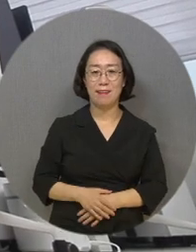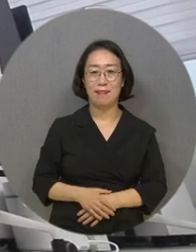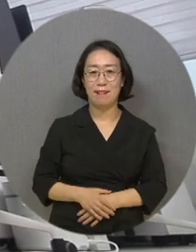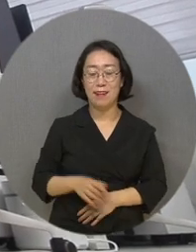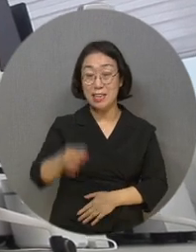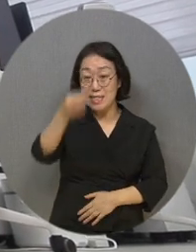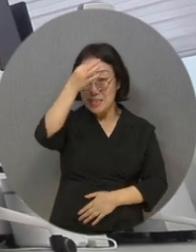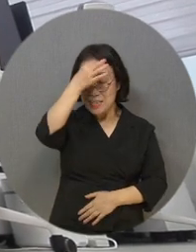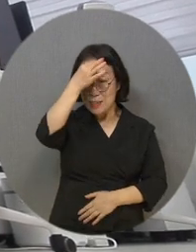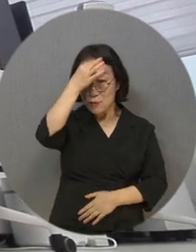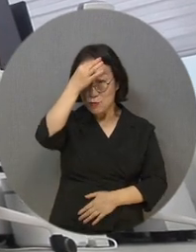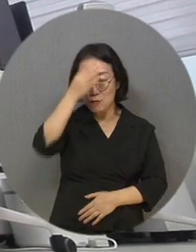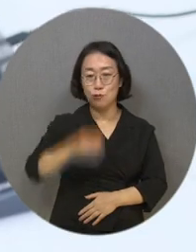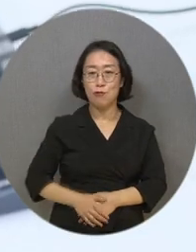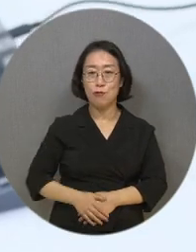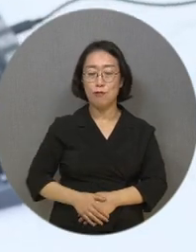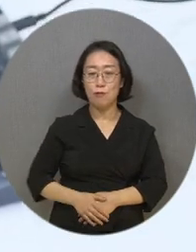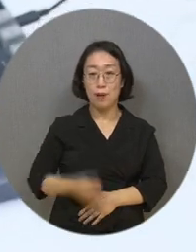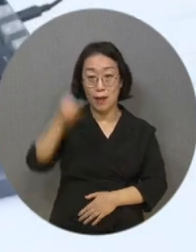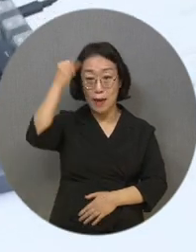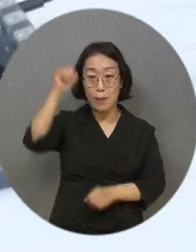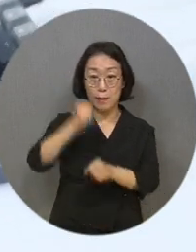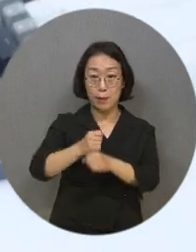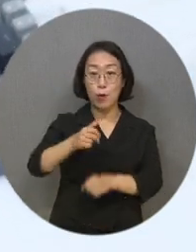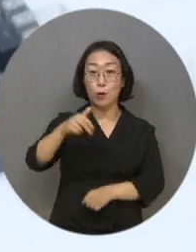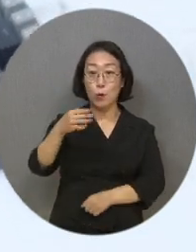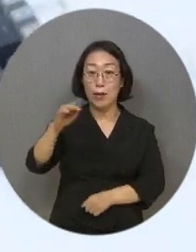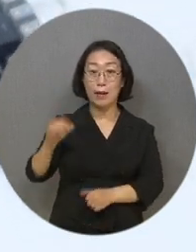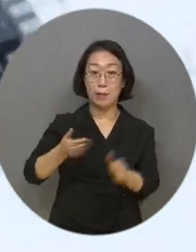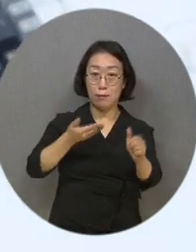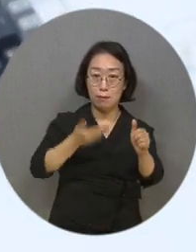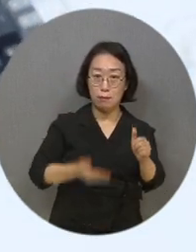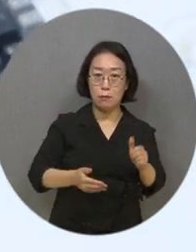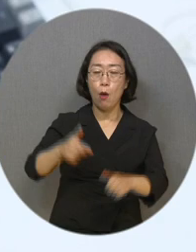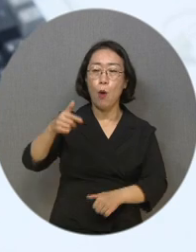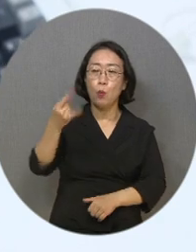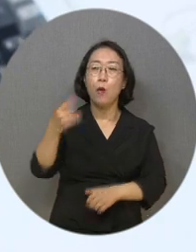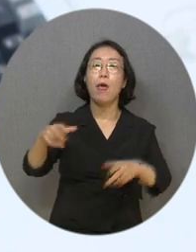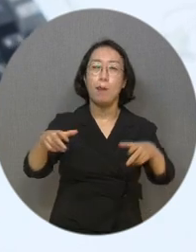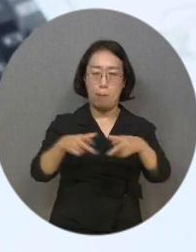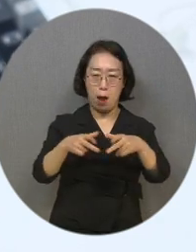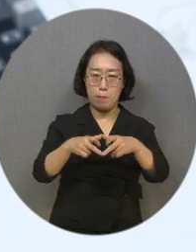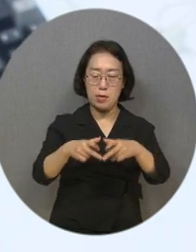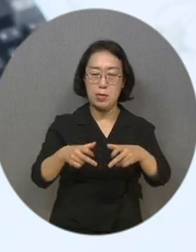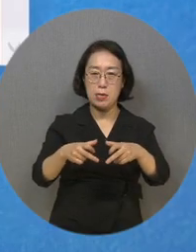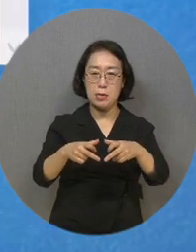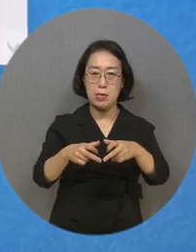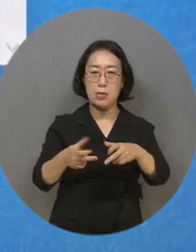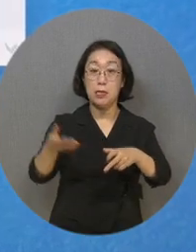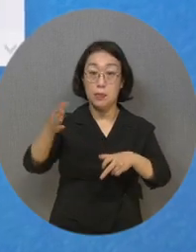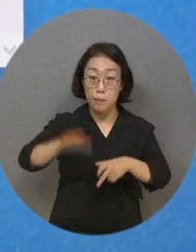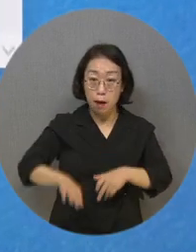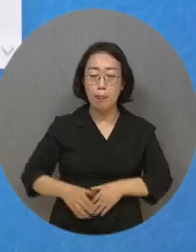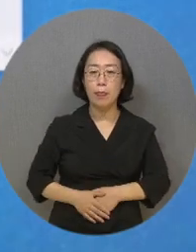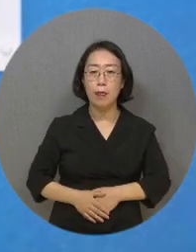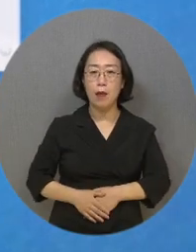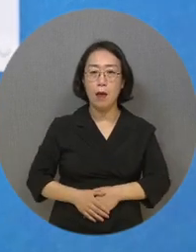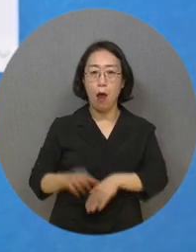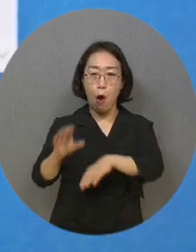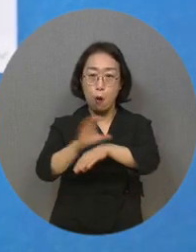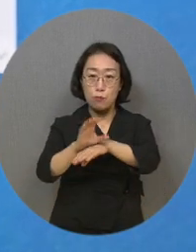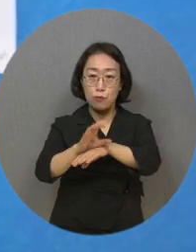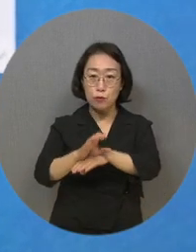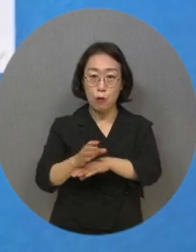해당 기술의 핵심 개발자인 최강민 상무는 뇌성마비로 인한 장애를 딛고 한양대 컴퓨터공학과를 수석